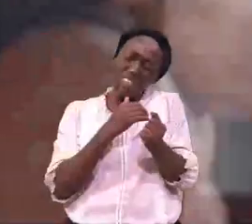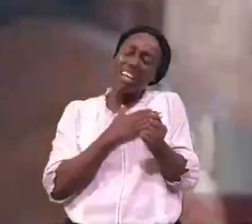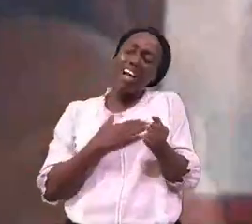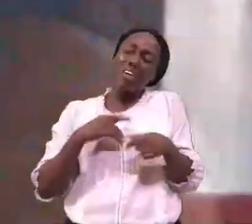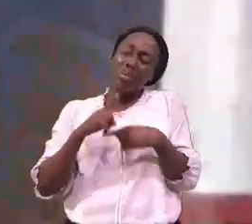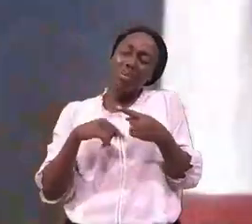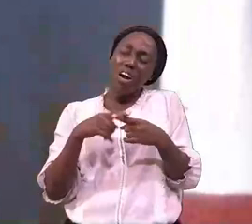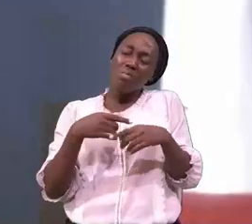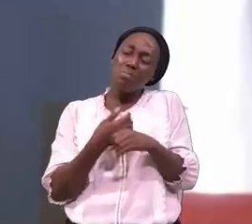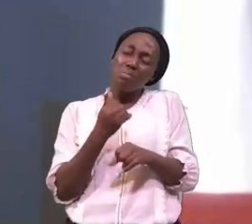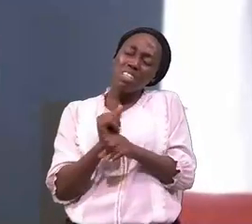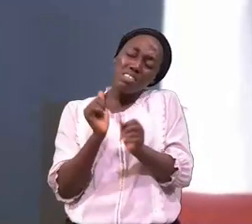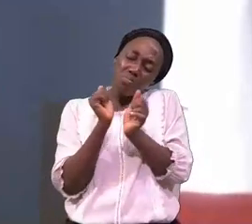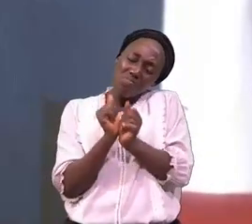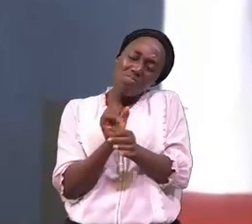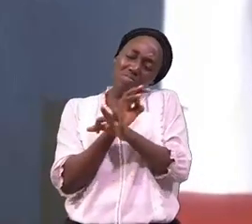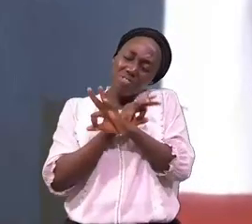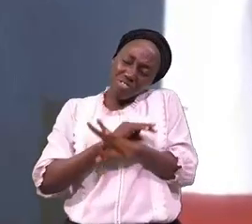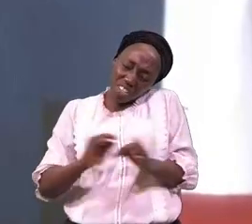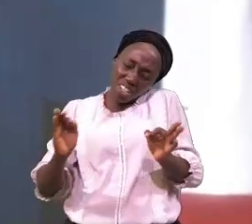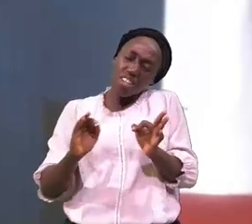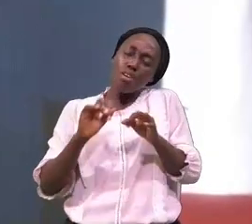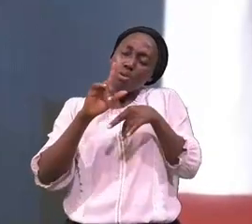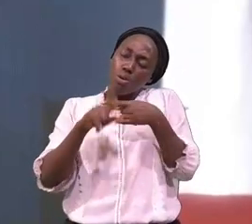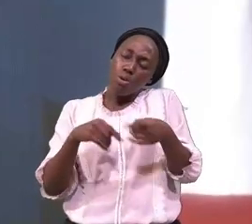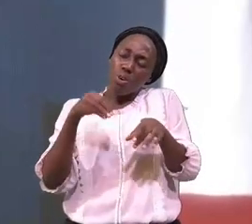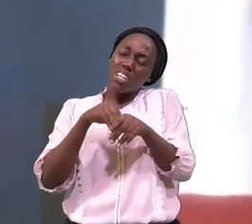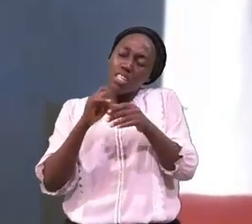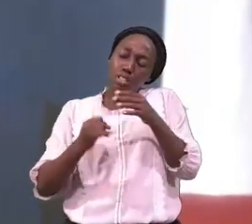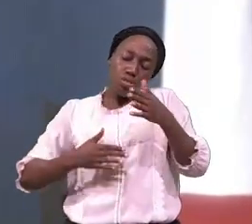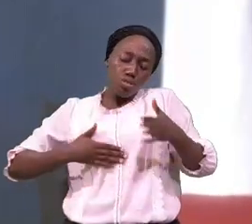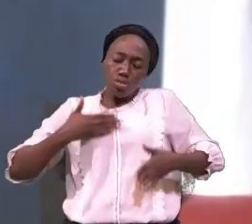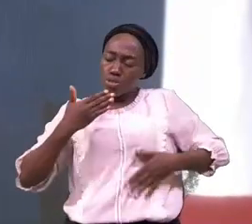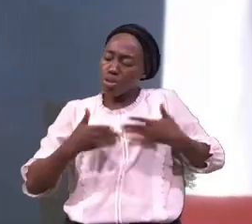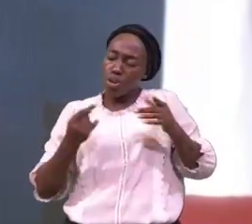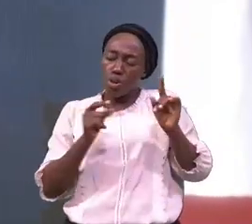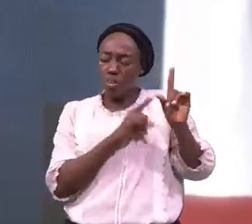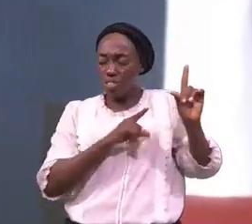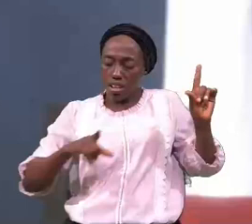va affranchir les captifs. Va dans la joie du Seigneur.